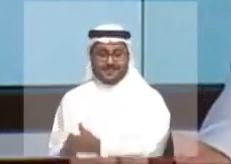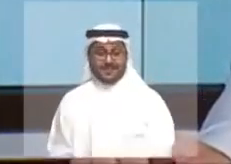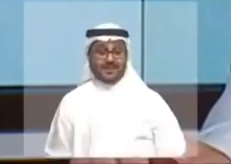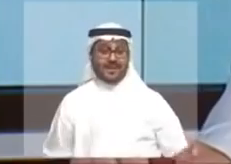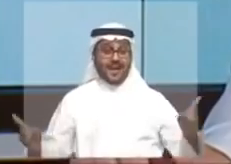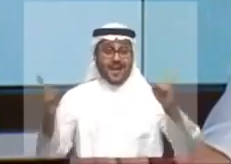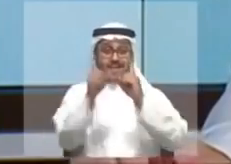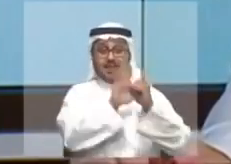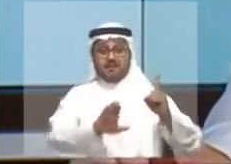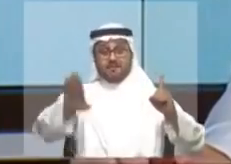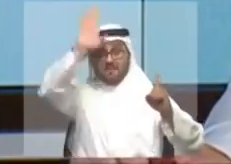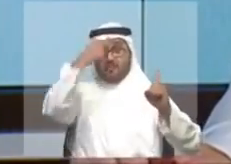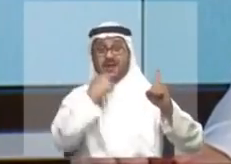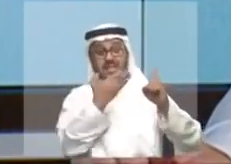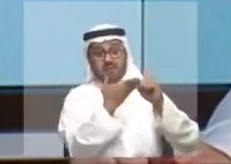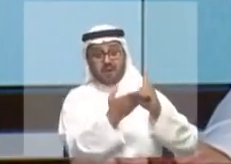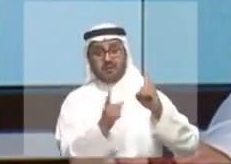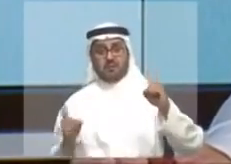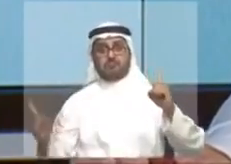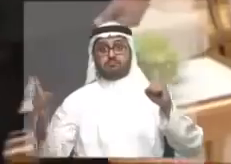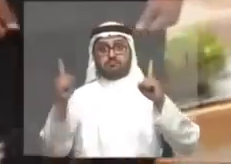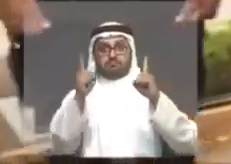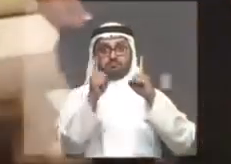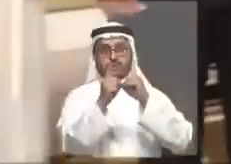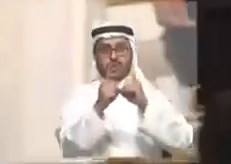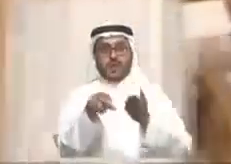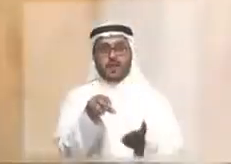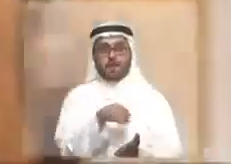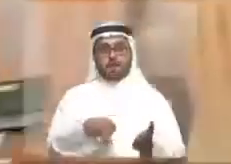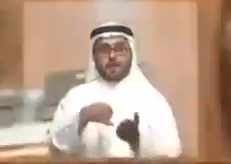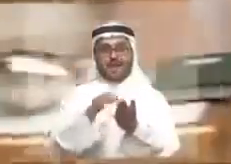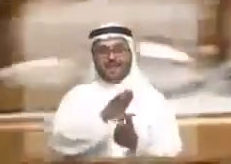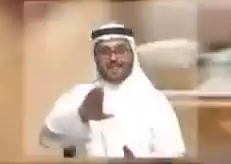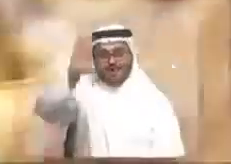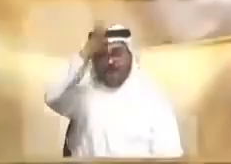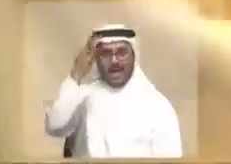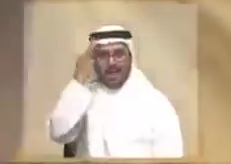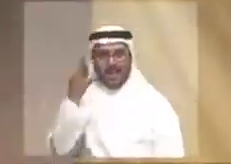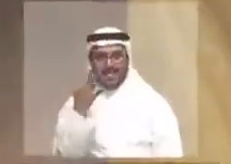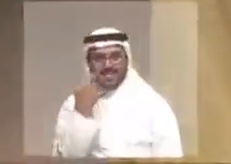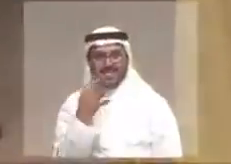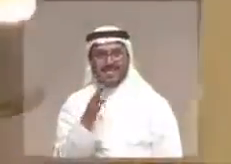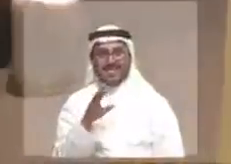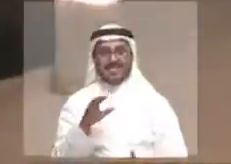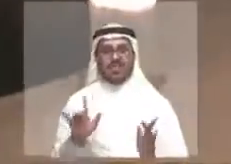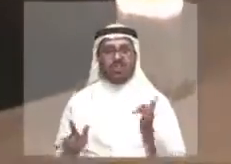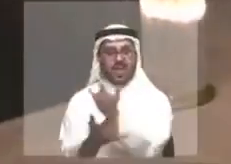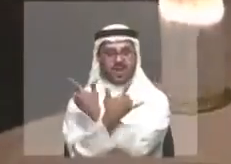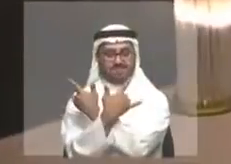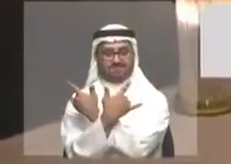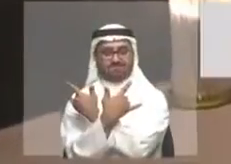التقى خادم الحرمين الشريفين الملك سلمان بن عبد العزيز آل سعود حفظه الله في مركز الملك عبد العزيز الثقافي العالمي في